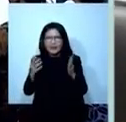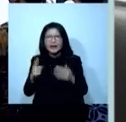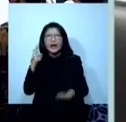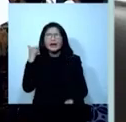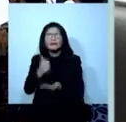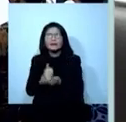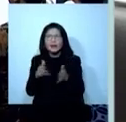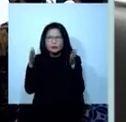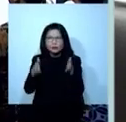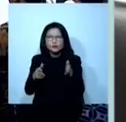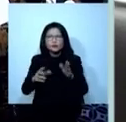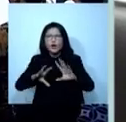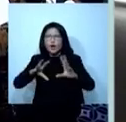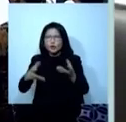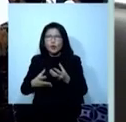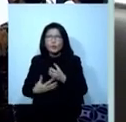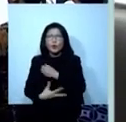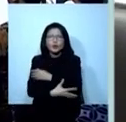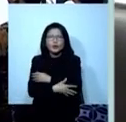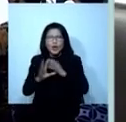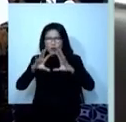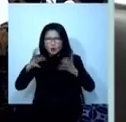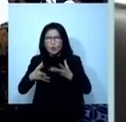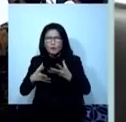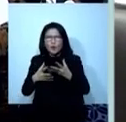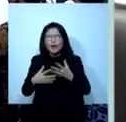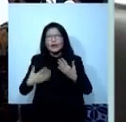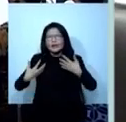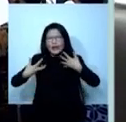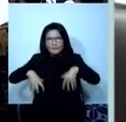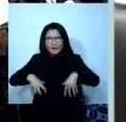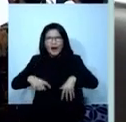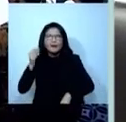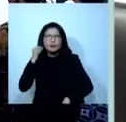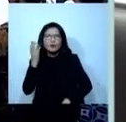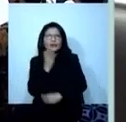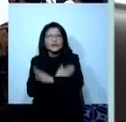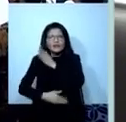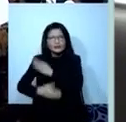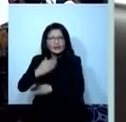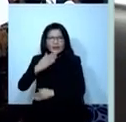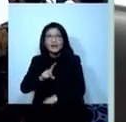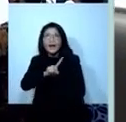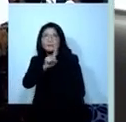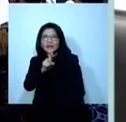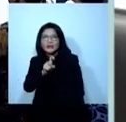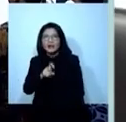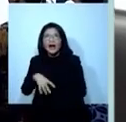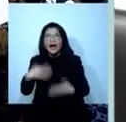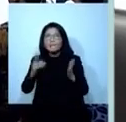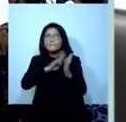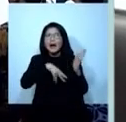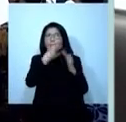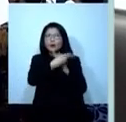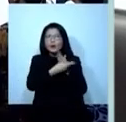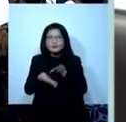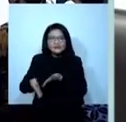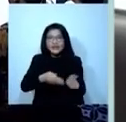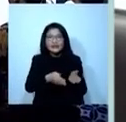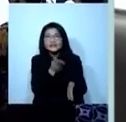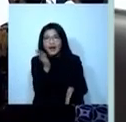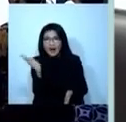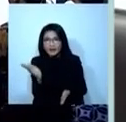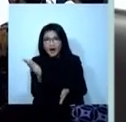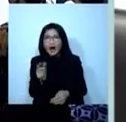iramanya sama antara partai pengusung dan juga pasangan calon yang diusung. Itu poin pertama, Mbak. Yang kedua, saya kira